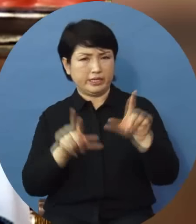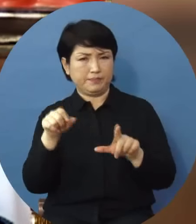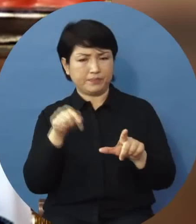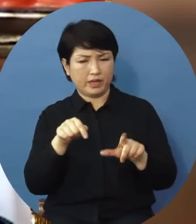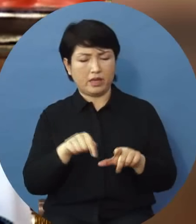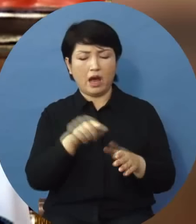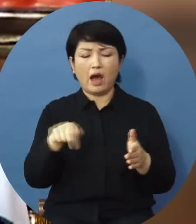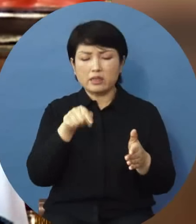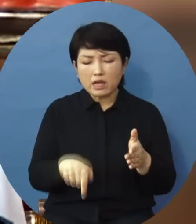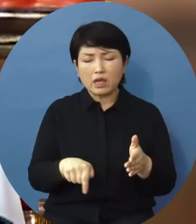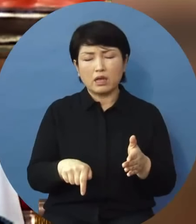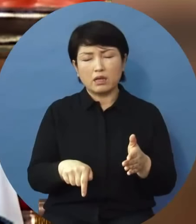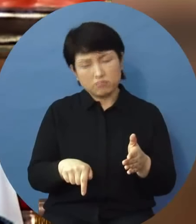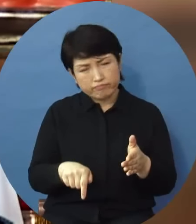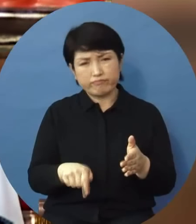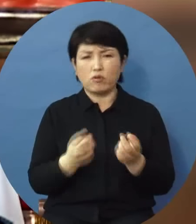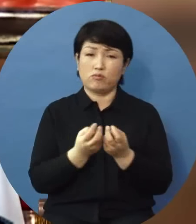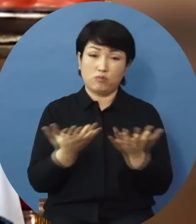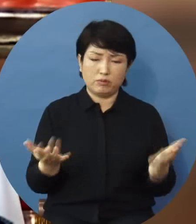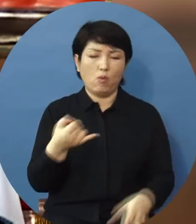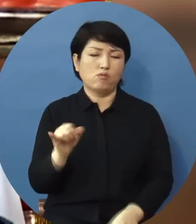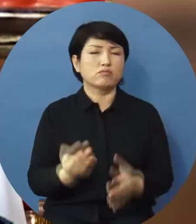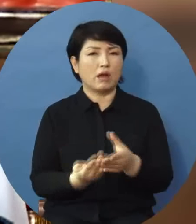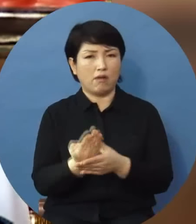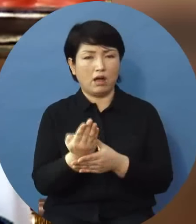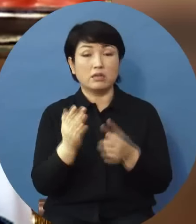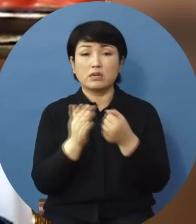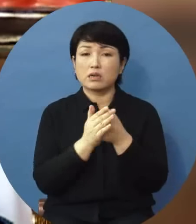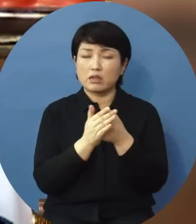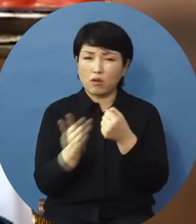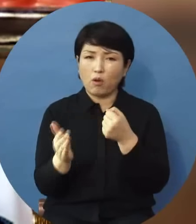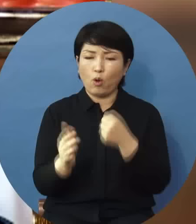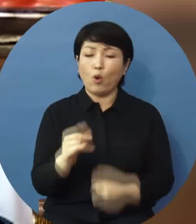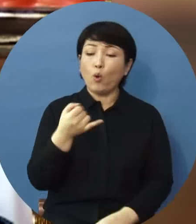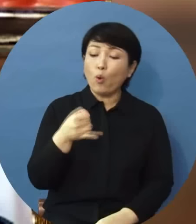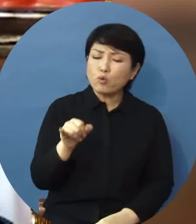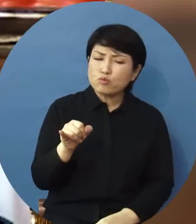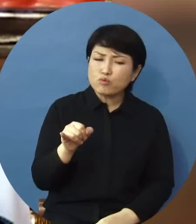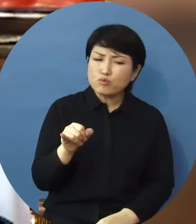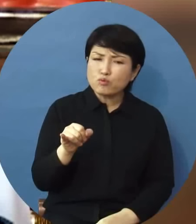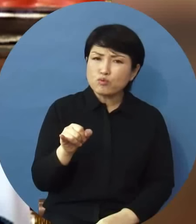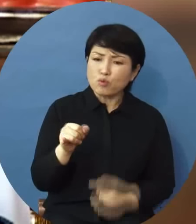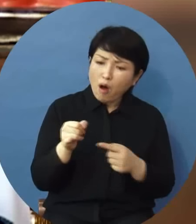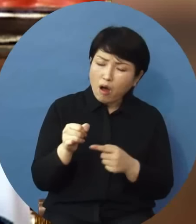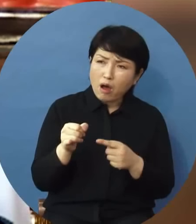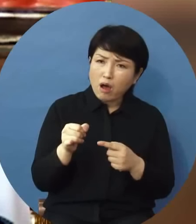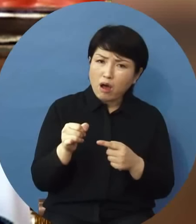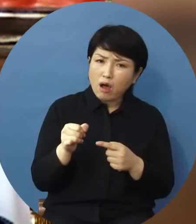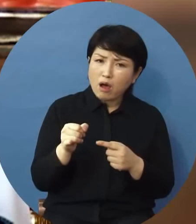여기에서는 역시 오류가 일어납니다. 그렇기 때문에 우리가 오류가 일어나면